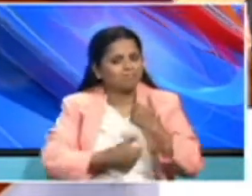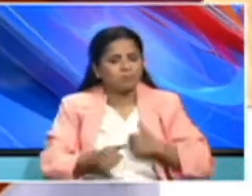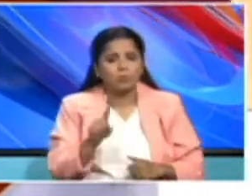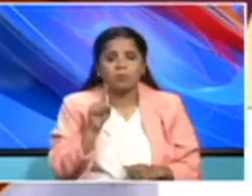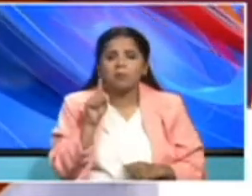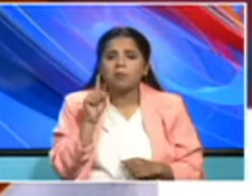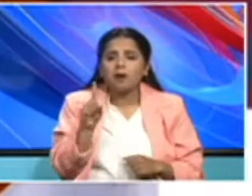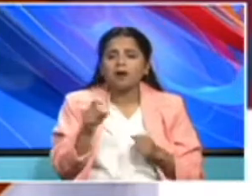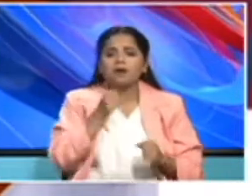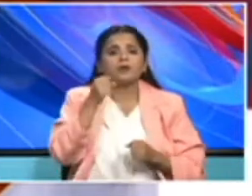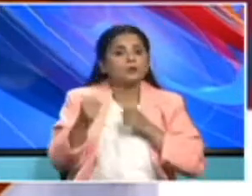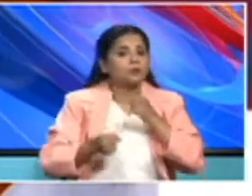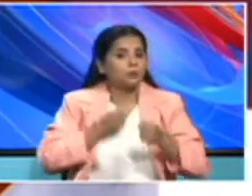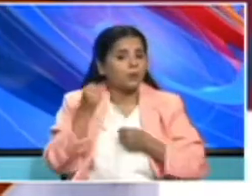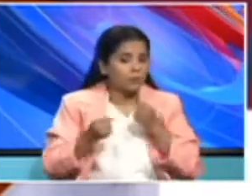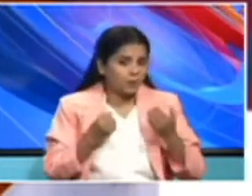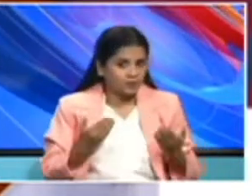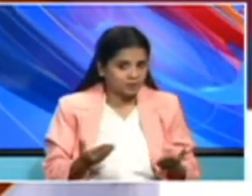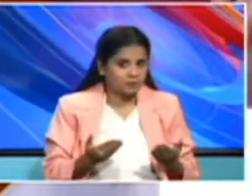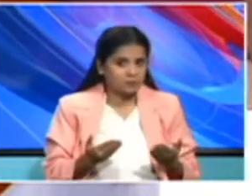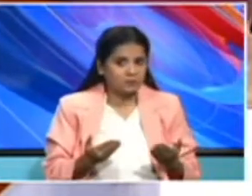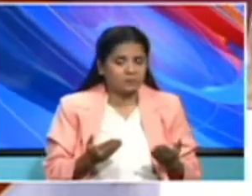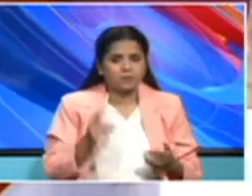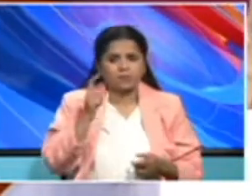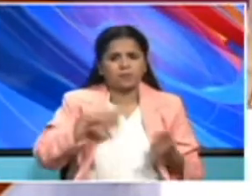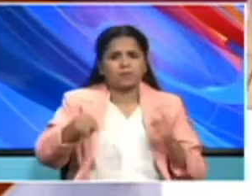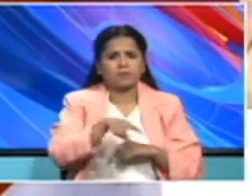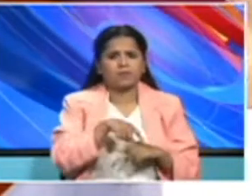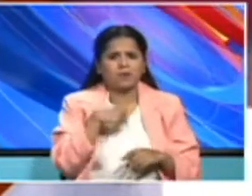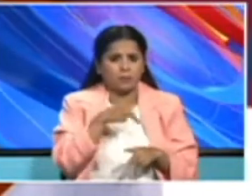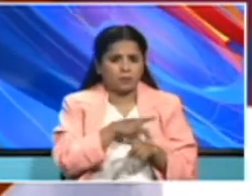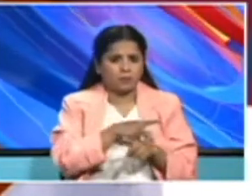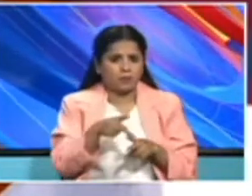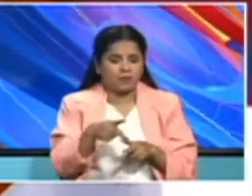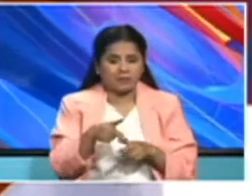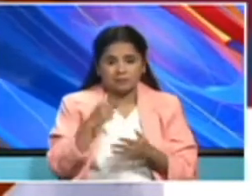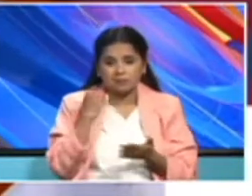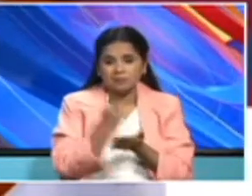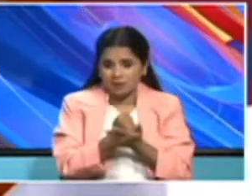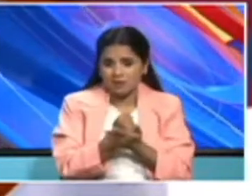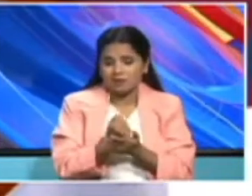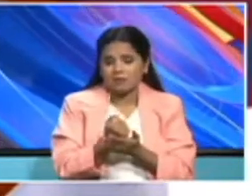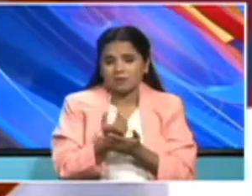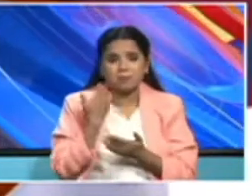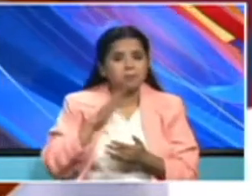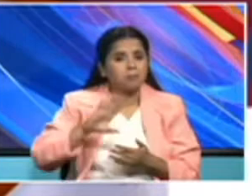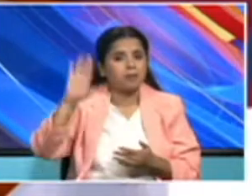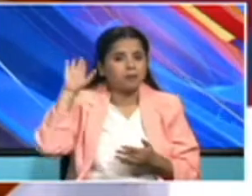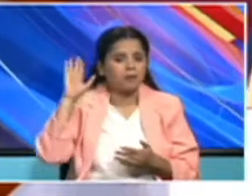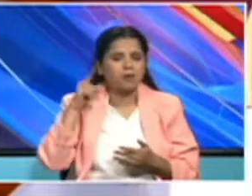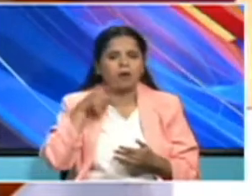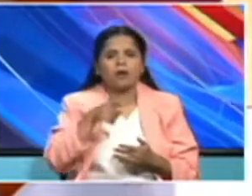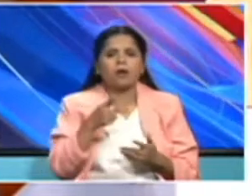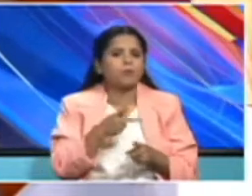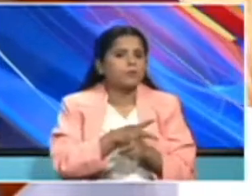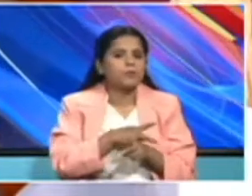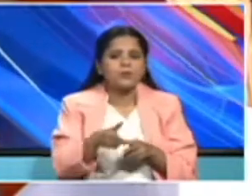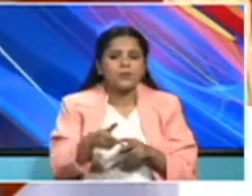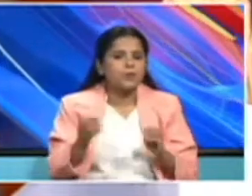लेकिन खेलों में जो प्रोफेशनलिज्म होना चाहिए था, उसकी जगह